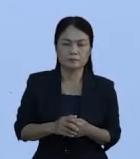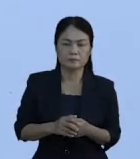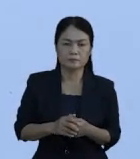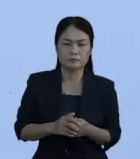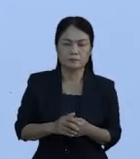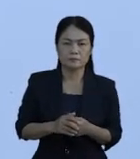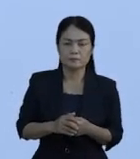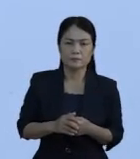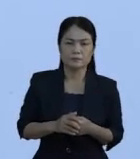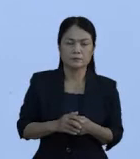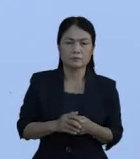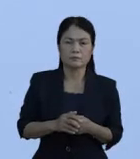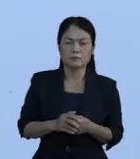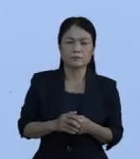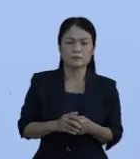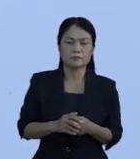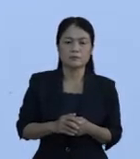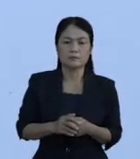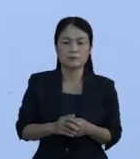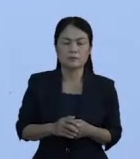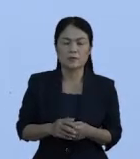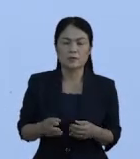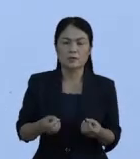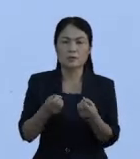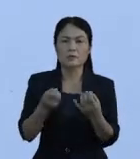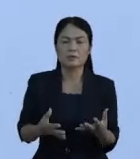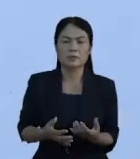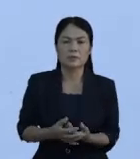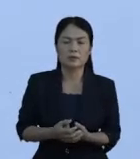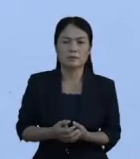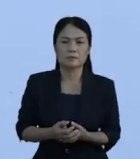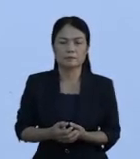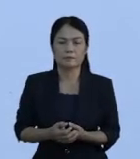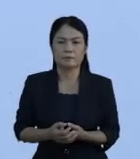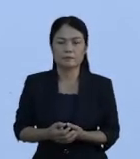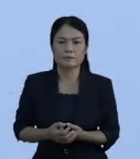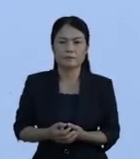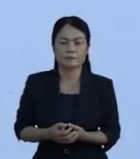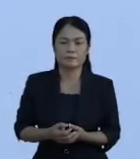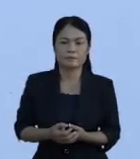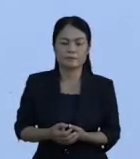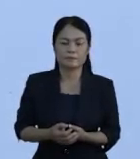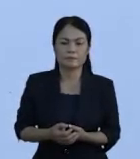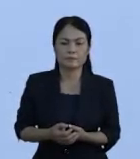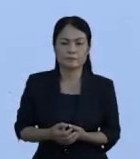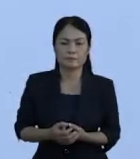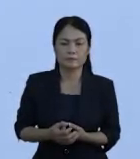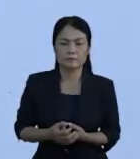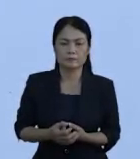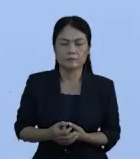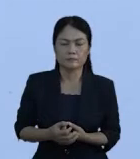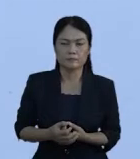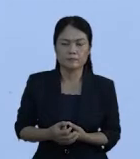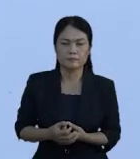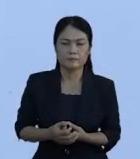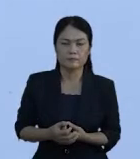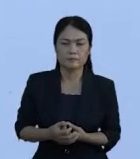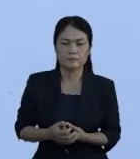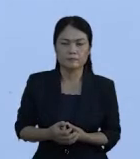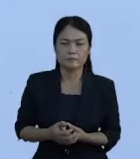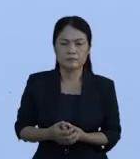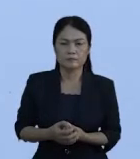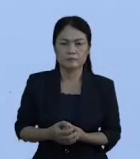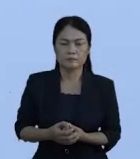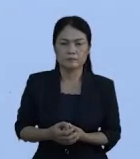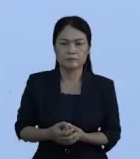cột là tới chiều màn và một cột láng từ chìa mà con và mới cái một cột láng từ chìa màn và một cột láng